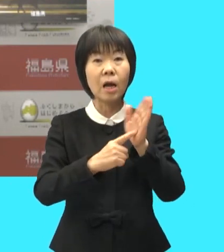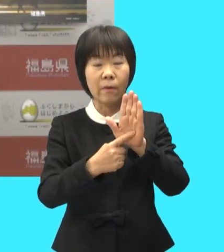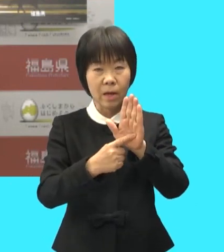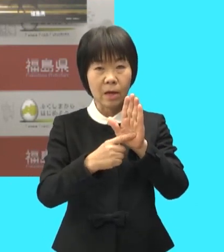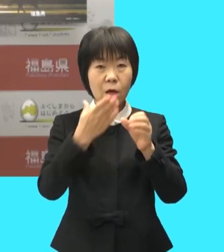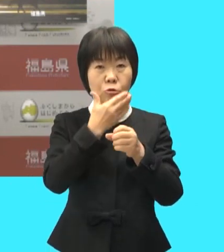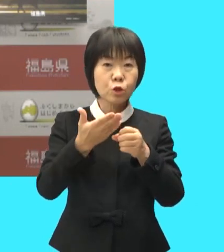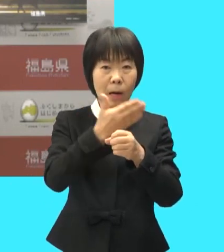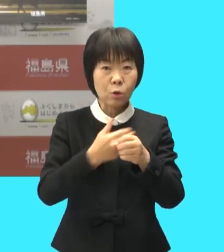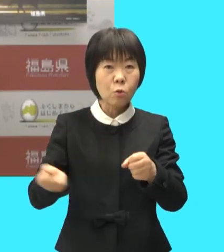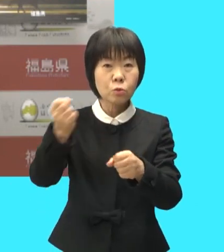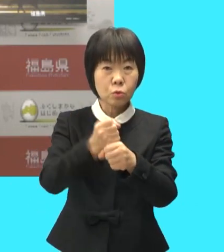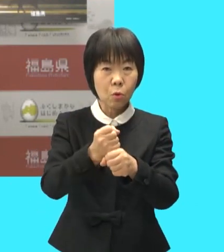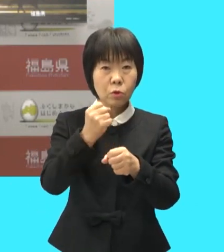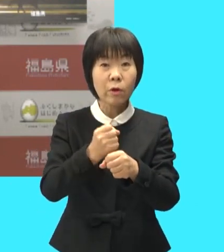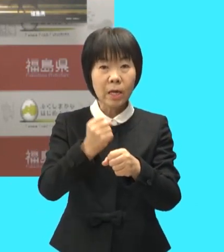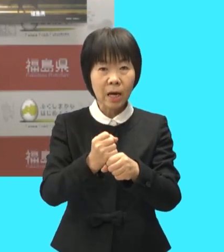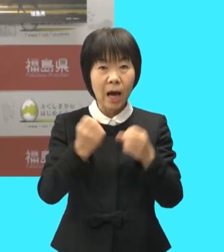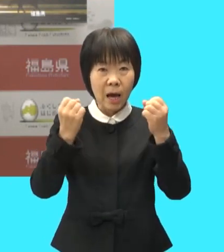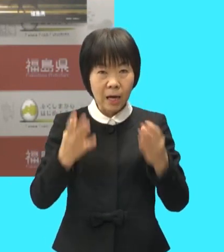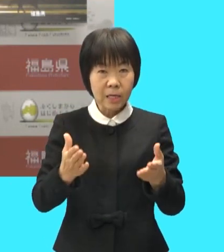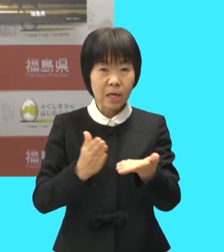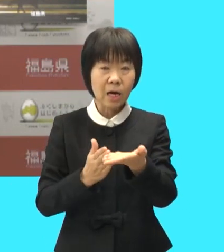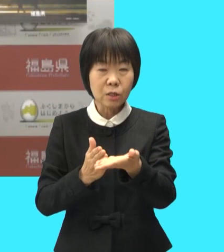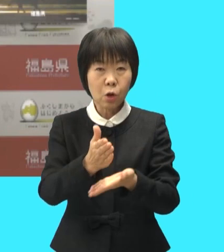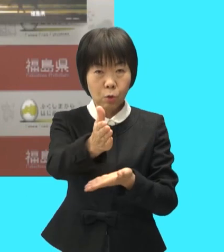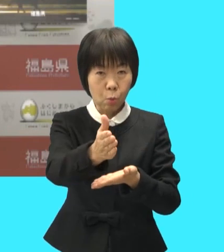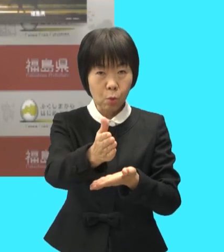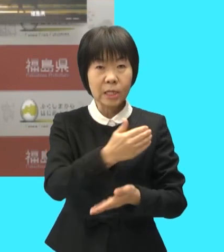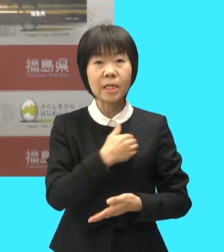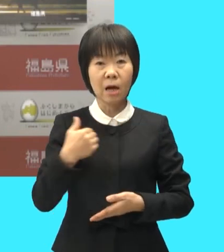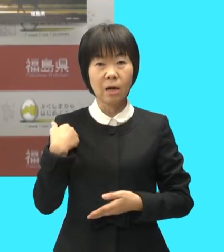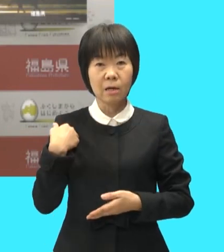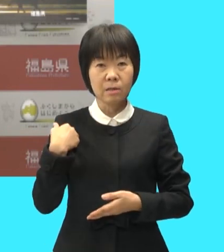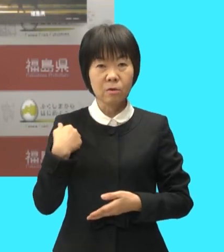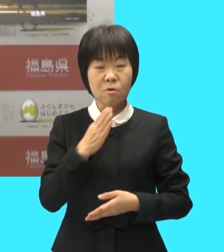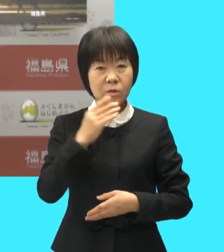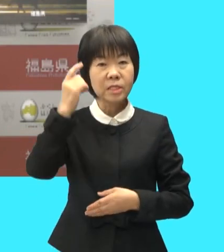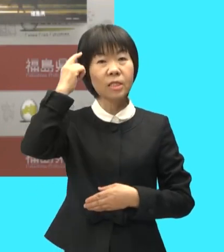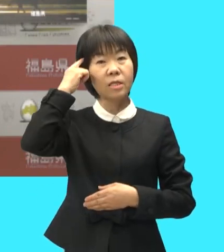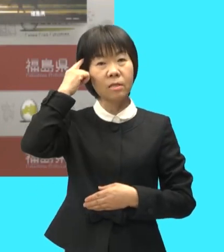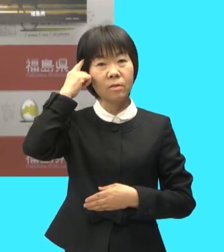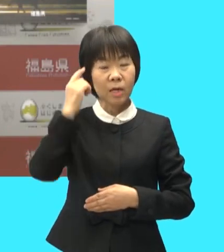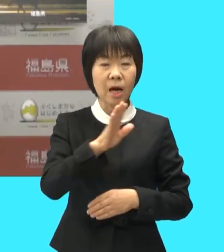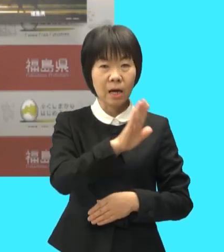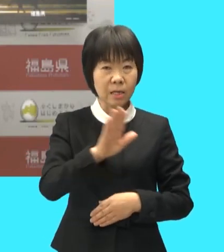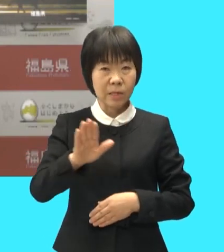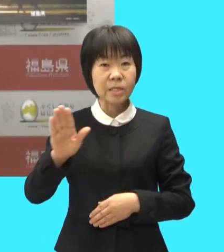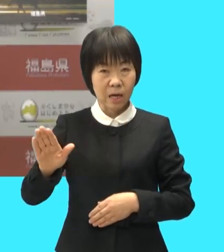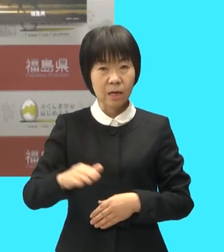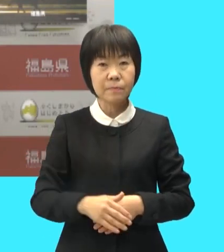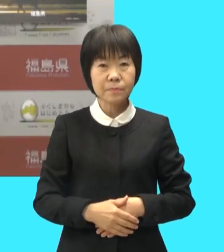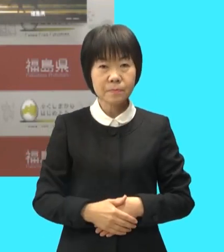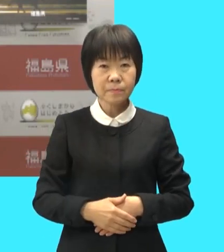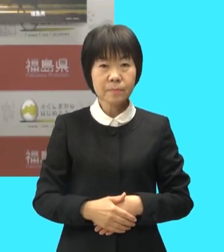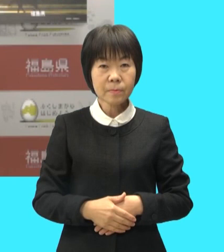島の復興創生が新たなステージを迎えたことが実感される出来事が数多く